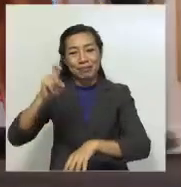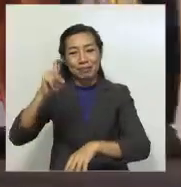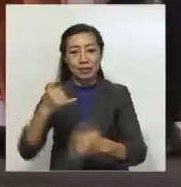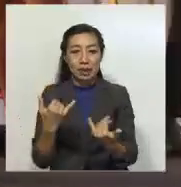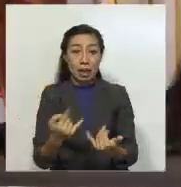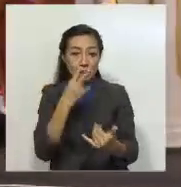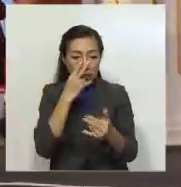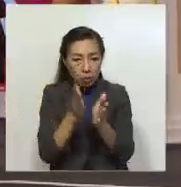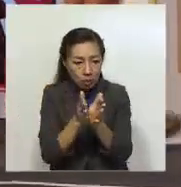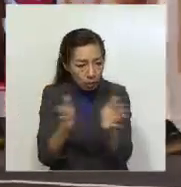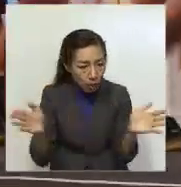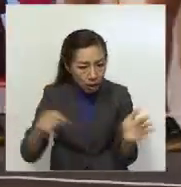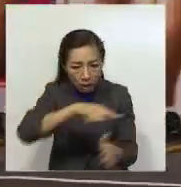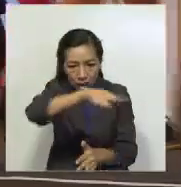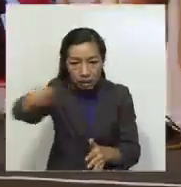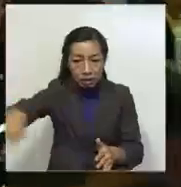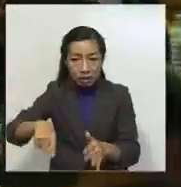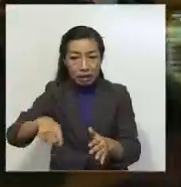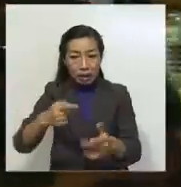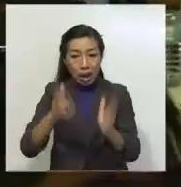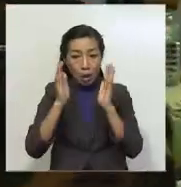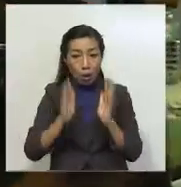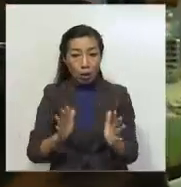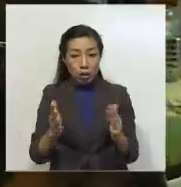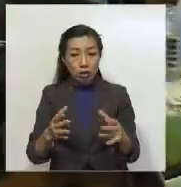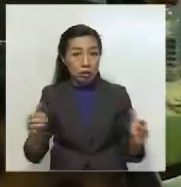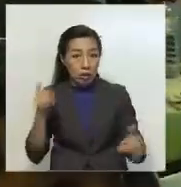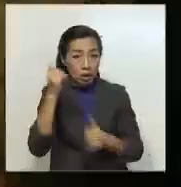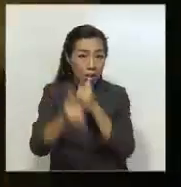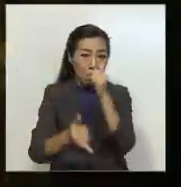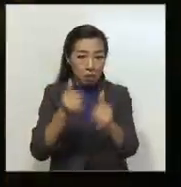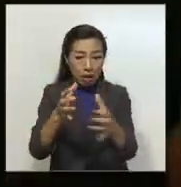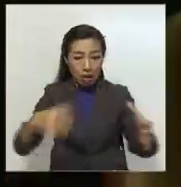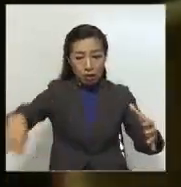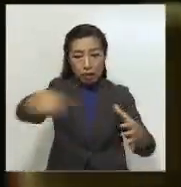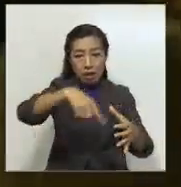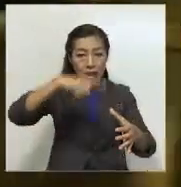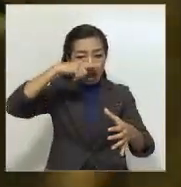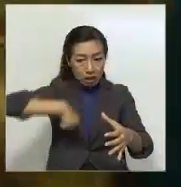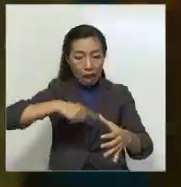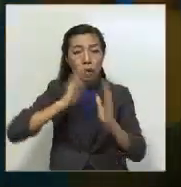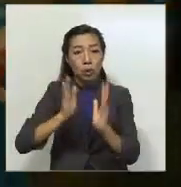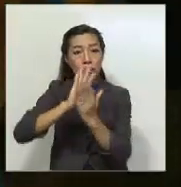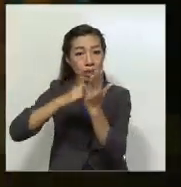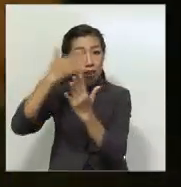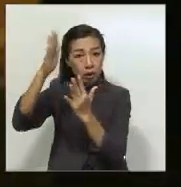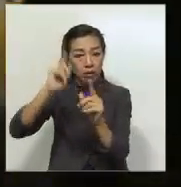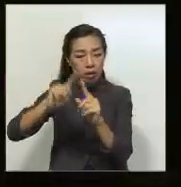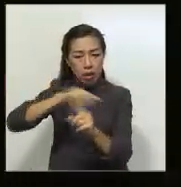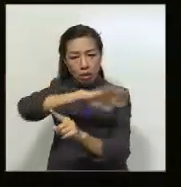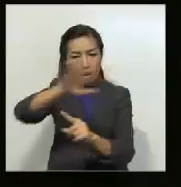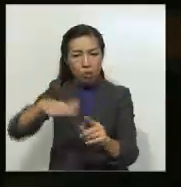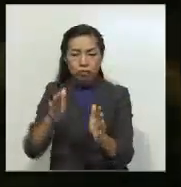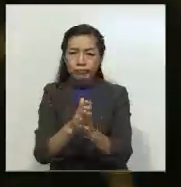ภาพรวมเนี่ยมีผู้ที่เกี่ยวข้องทั้งหมดทั้งในและก็ต่างประเทศทั้งคนไทยและชาวต่างชาติที่ร่วมปฏิบัติภารกิจในงานน